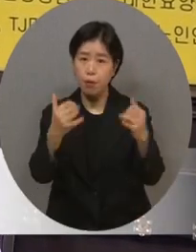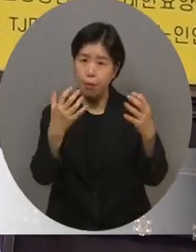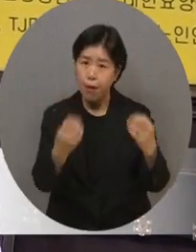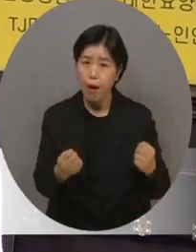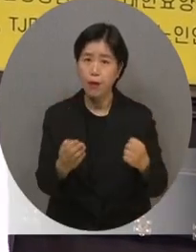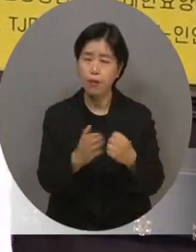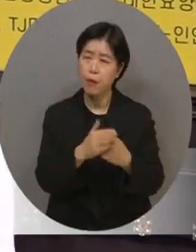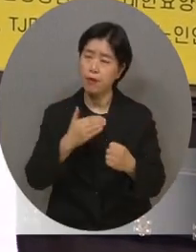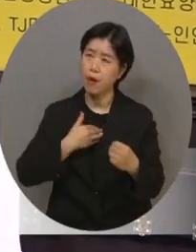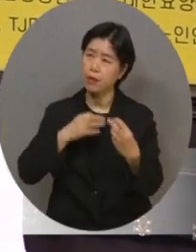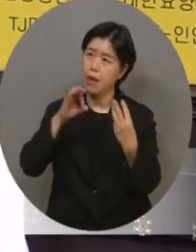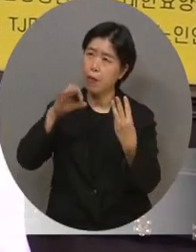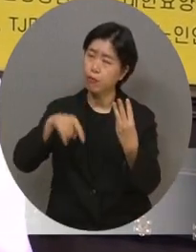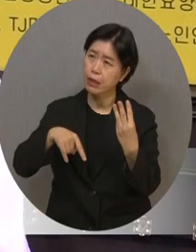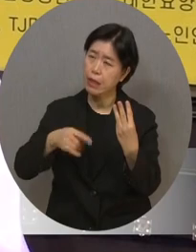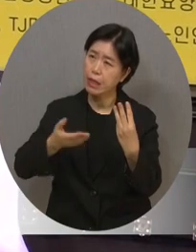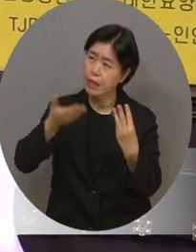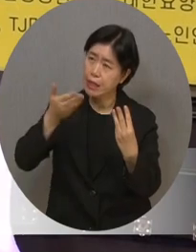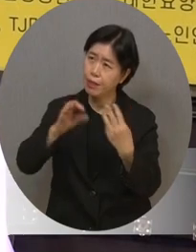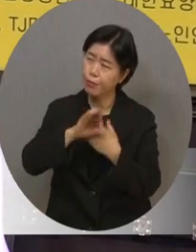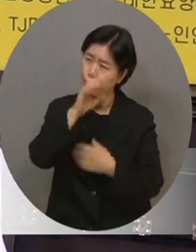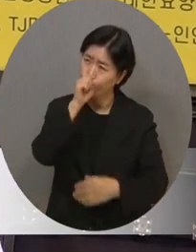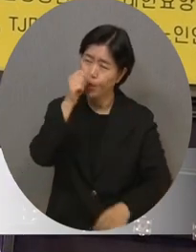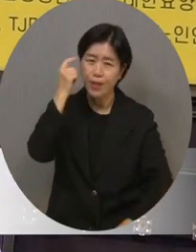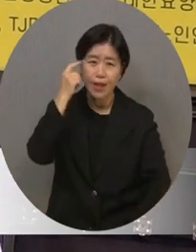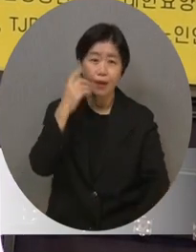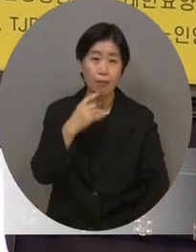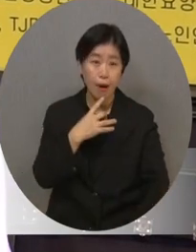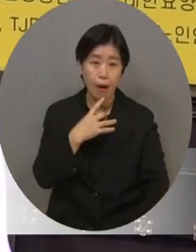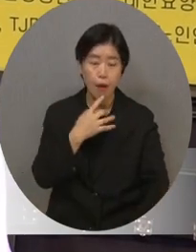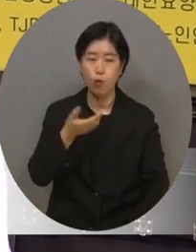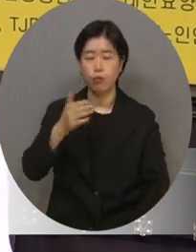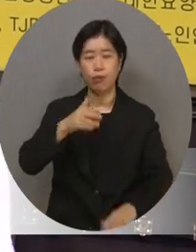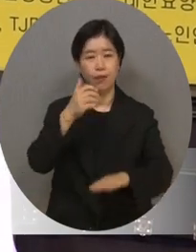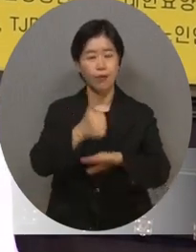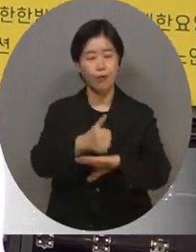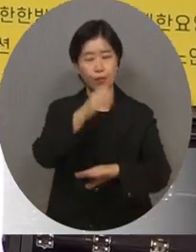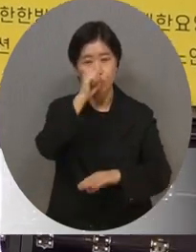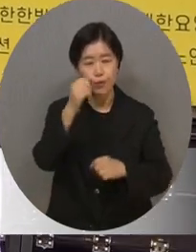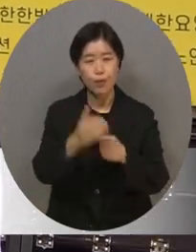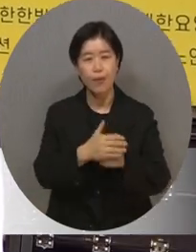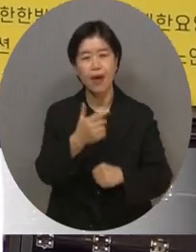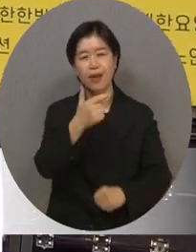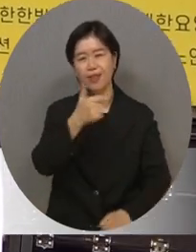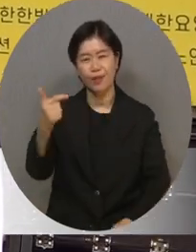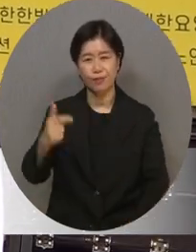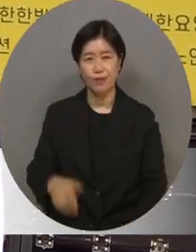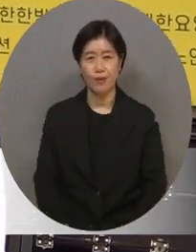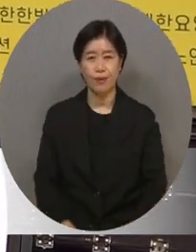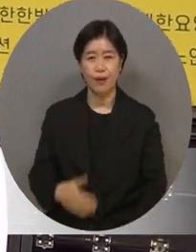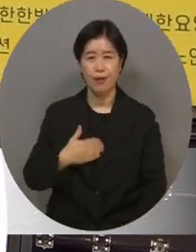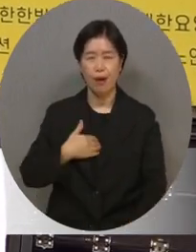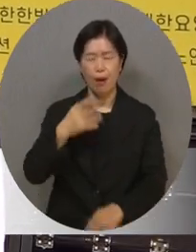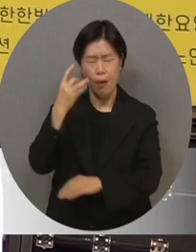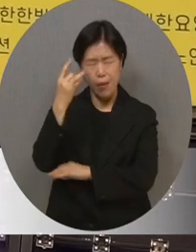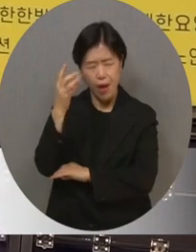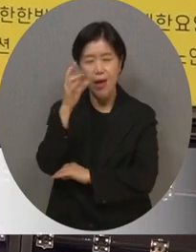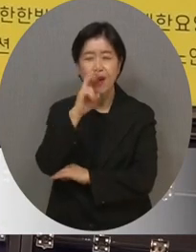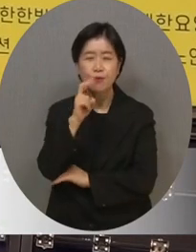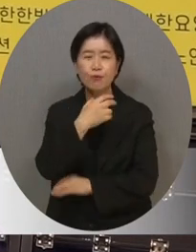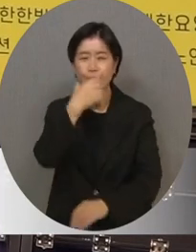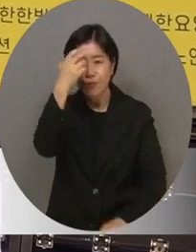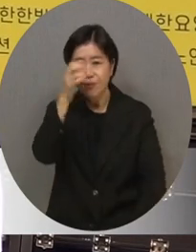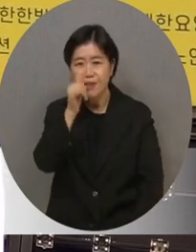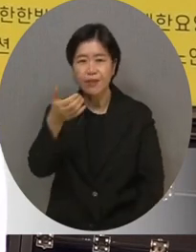안에 드는 걸 목표로 오늘 했었는데 결과가 좋아서 좀 기쁘고요. 가수가 원래 꿈이었는데 그걸